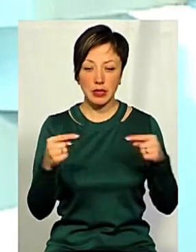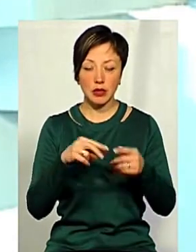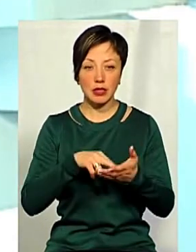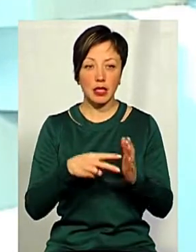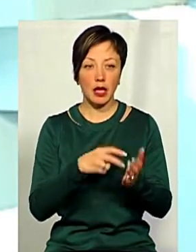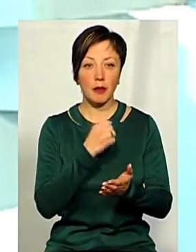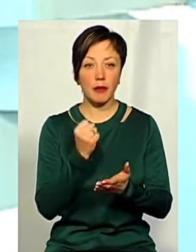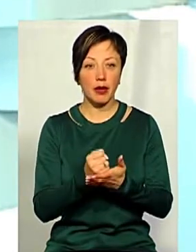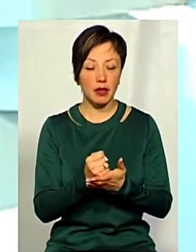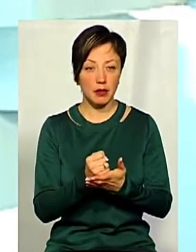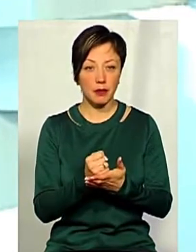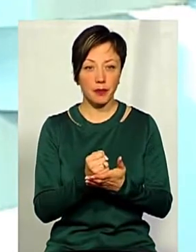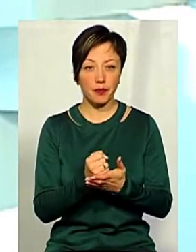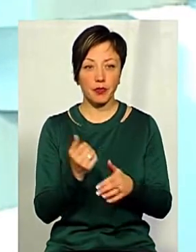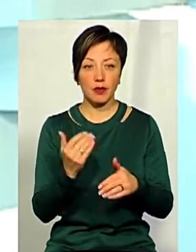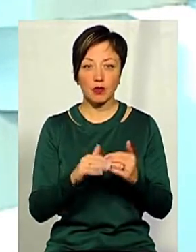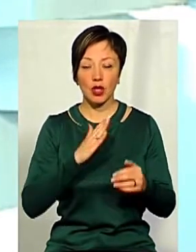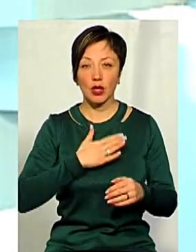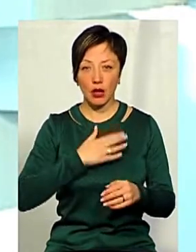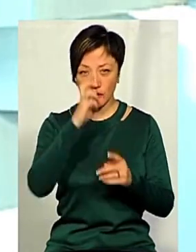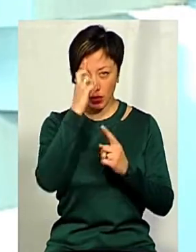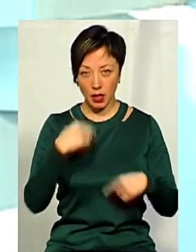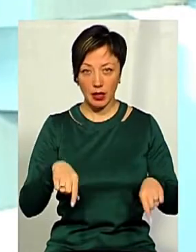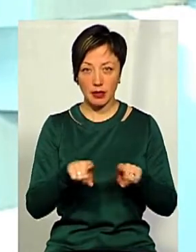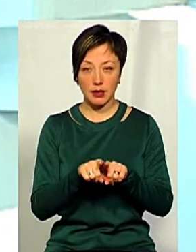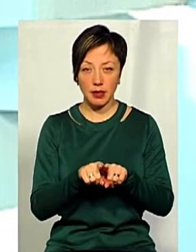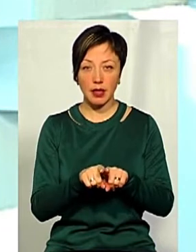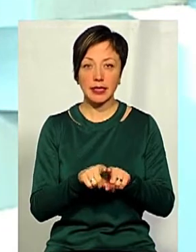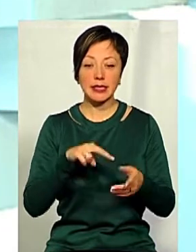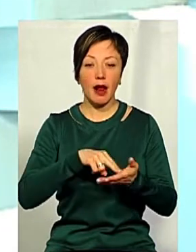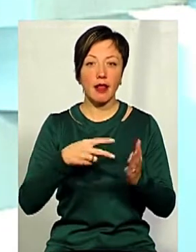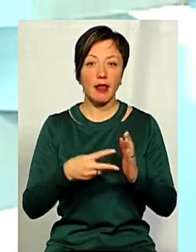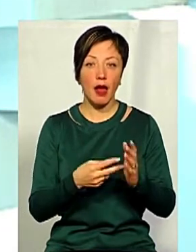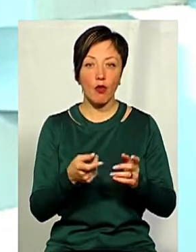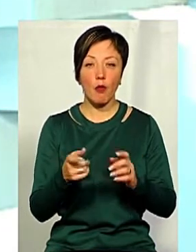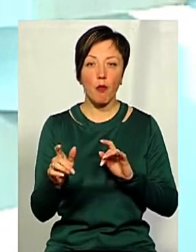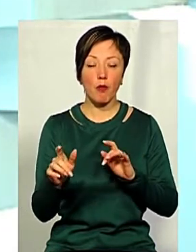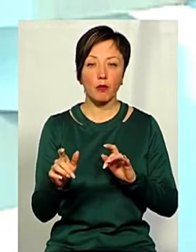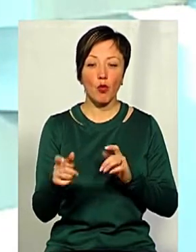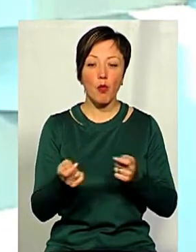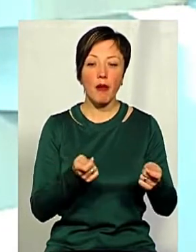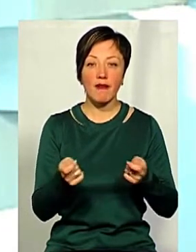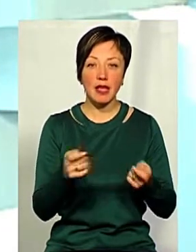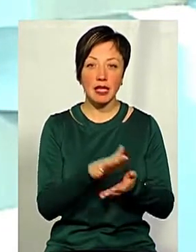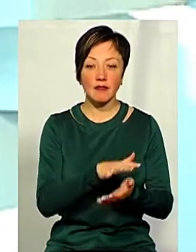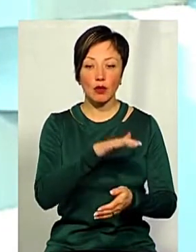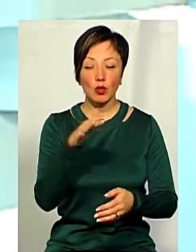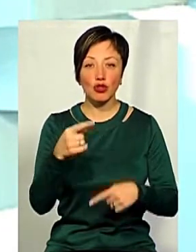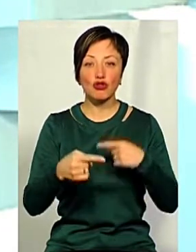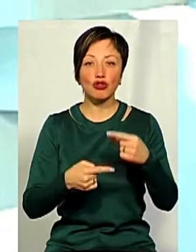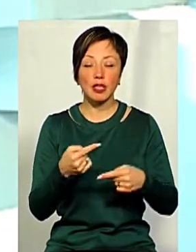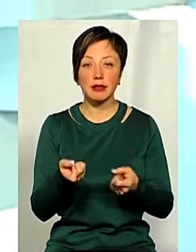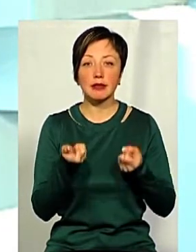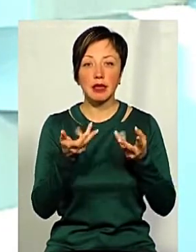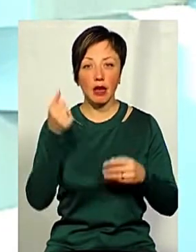прийнята вже нашою країною, стратегією управління з відходами, через кілька років в кожному населеному